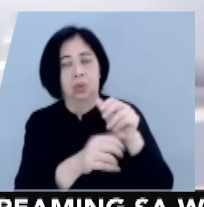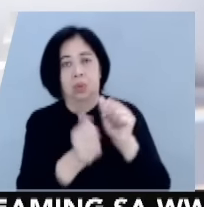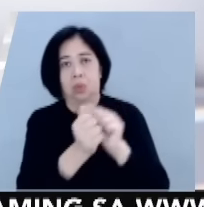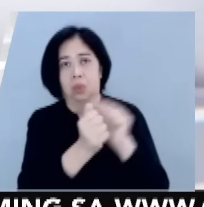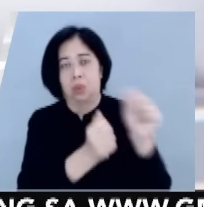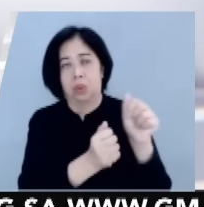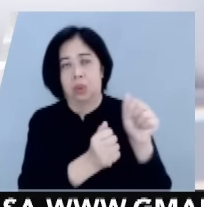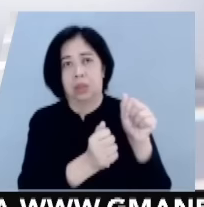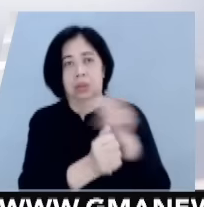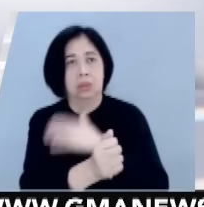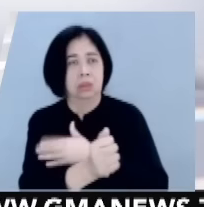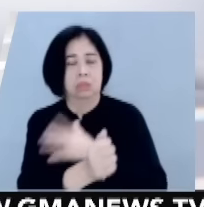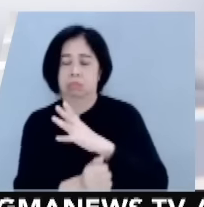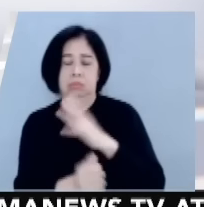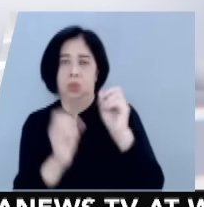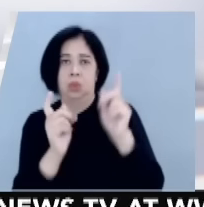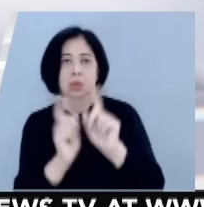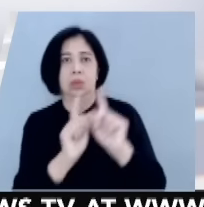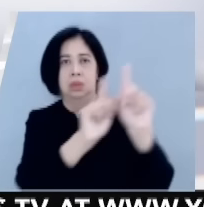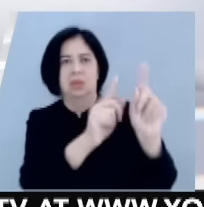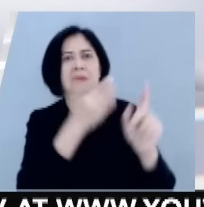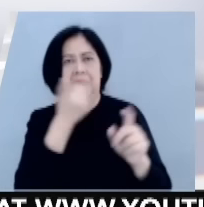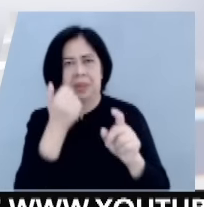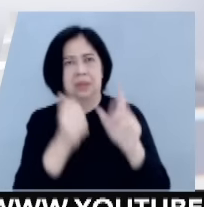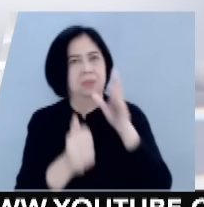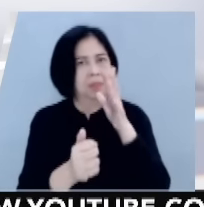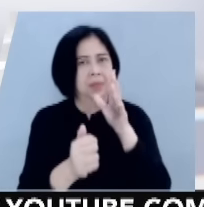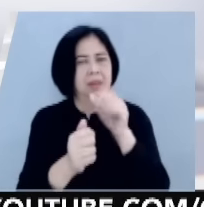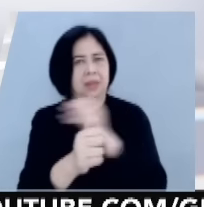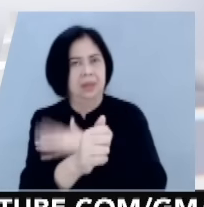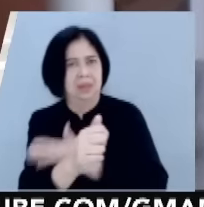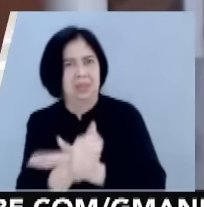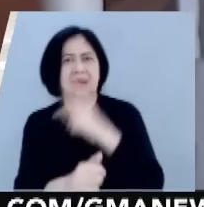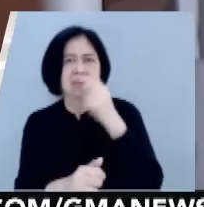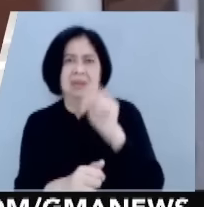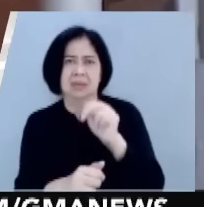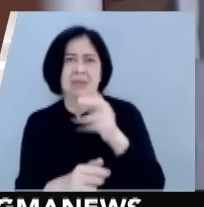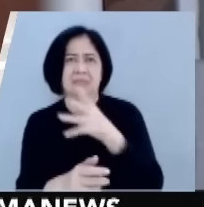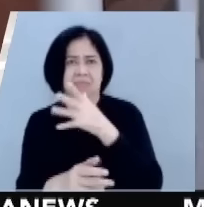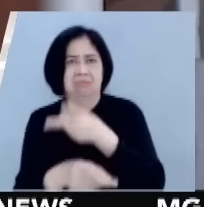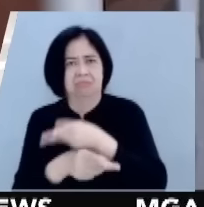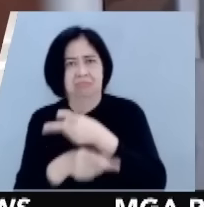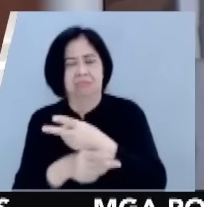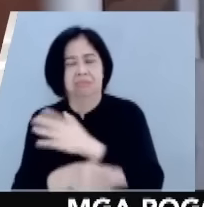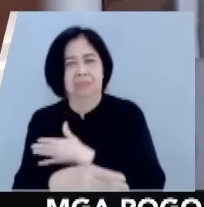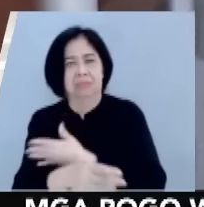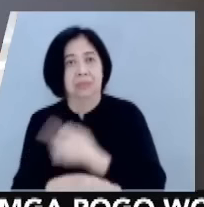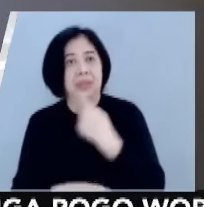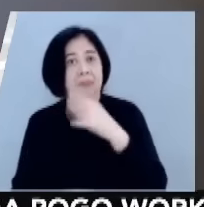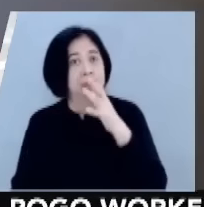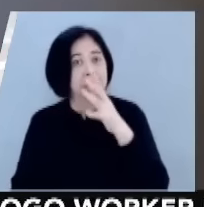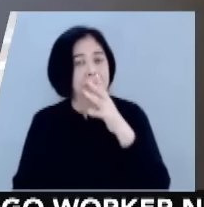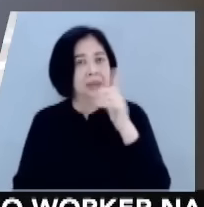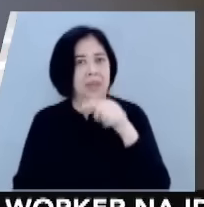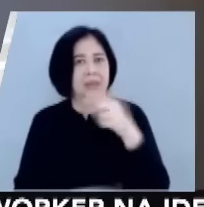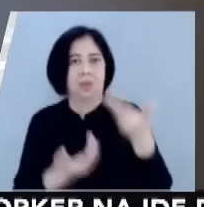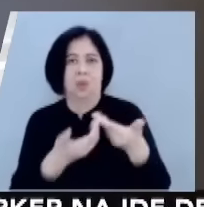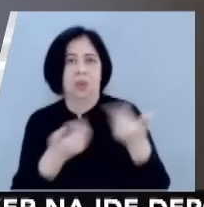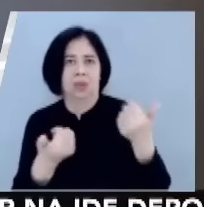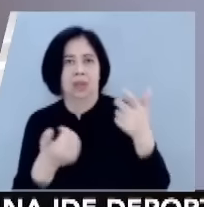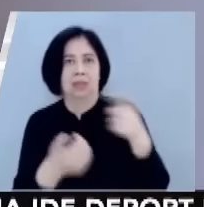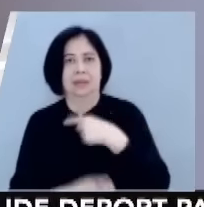okay lang yun. Mas okay sa amin yun. Kasi kailangan talaga yung kalinga ng nanay. Sabi ni Lucky, hiwalay na siya sa